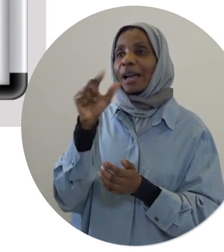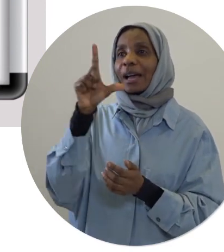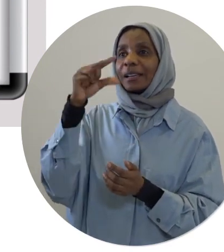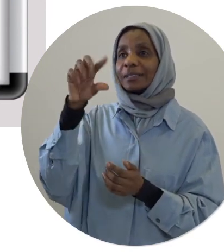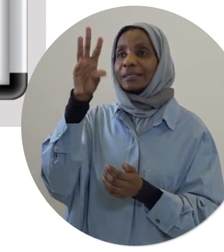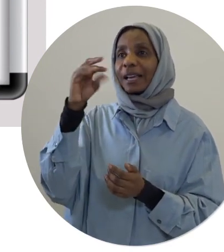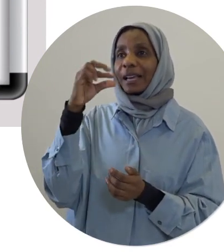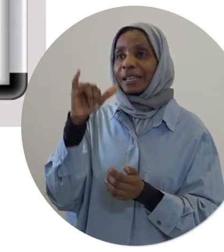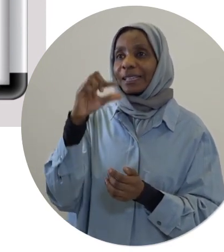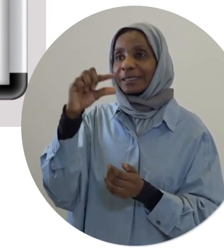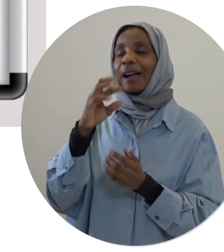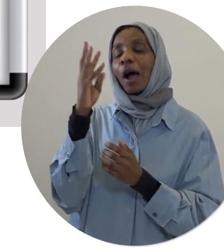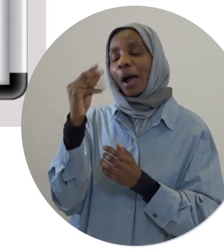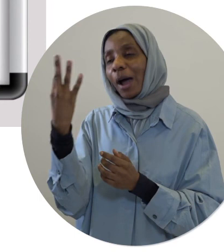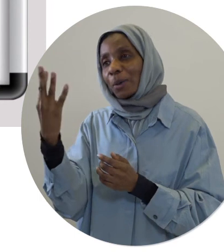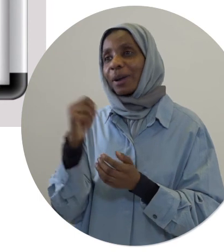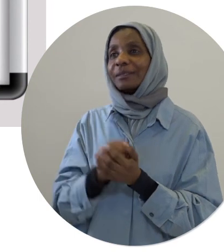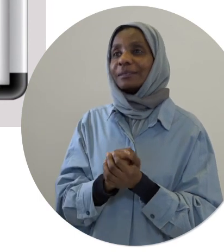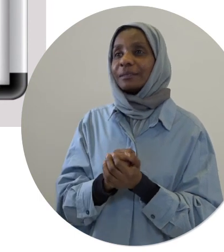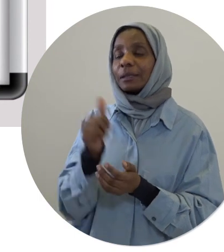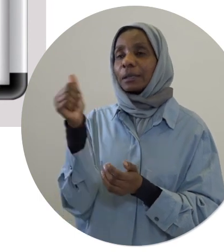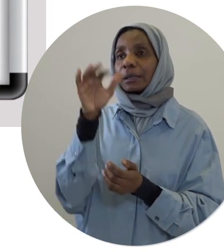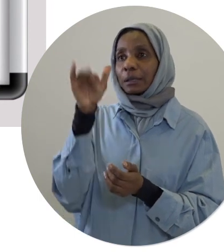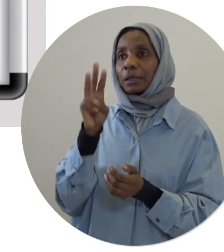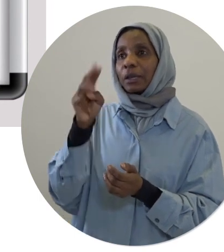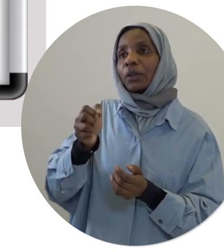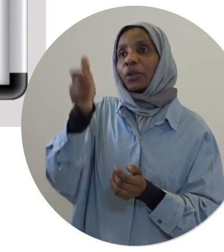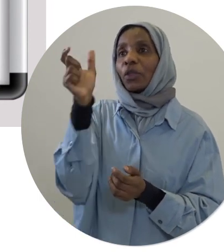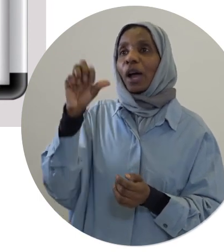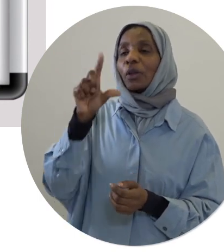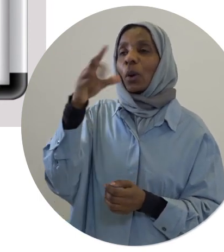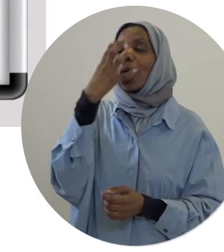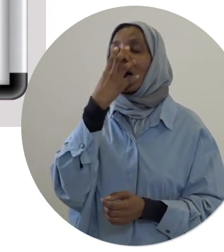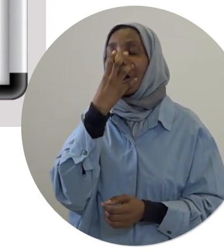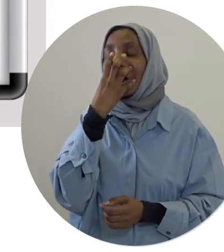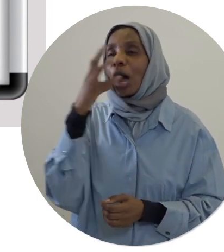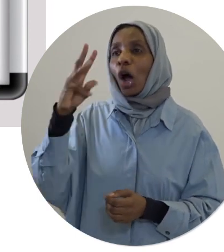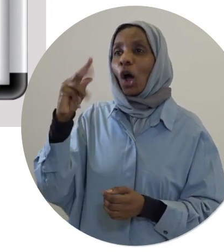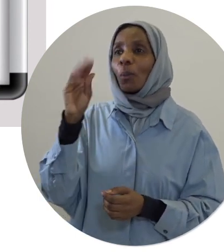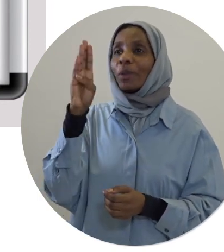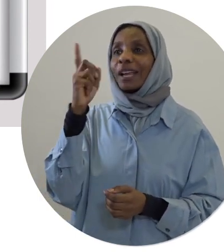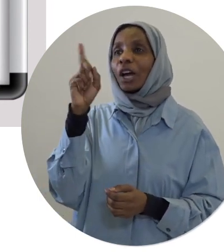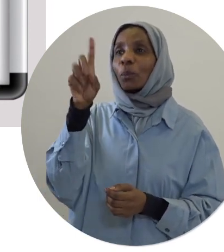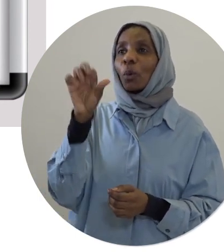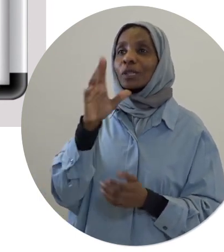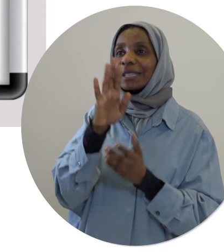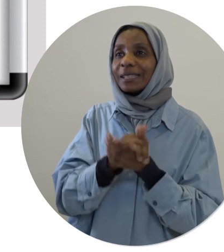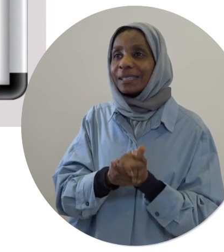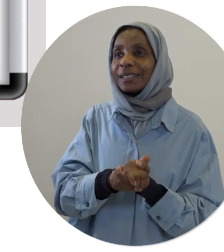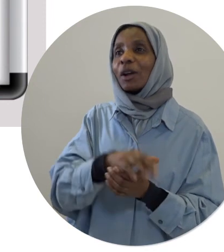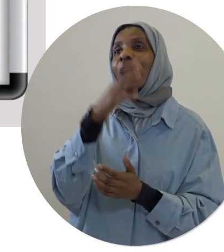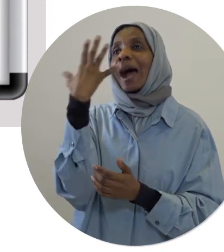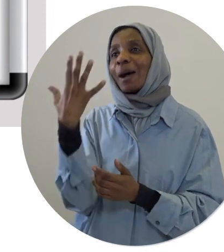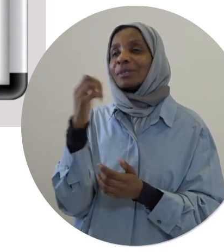وهو الألدهيد المقابل، اختيار رقم 4. الإيثانول سيتأكسد إلى الحمض